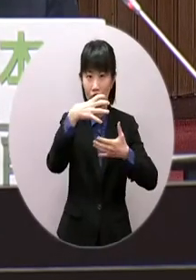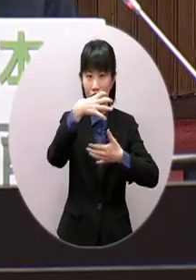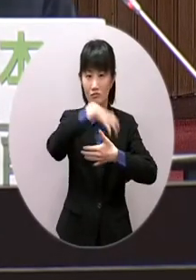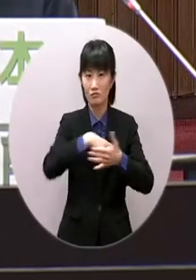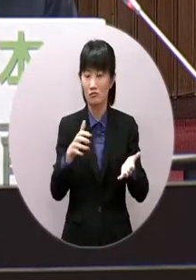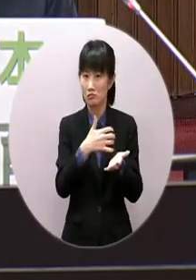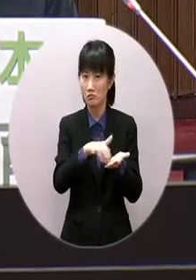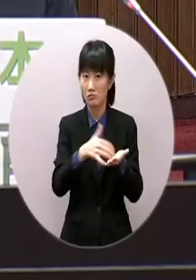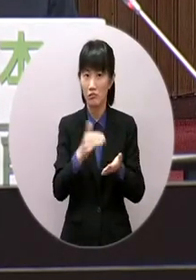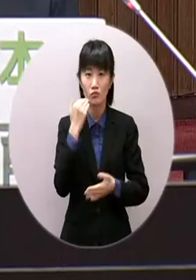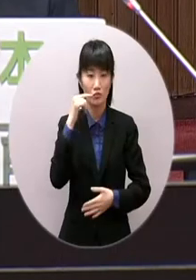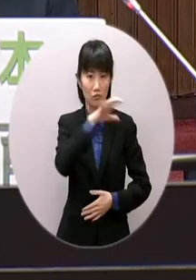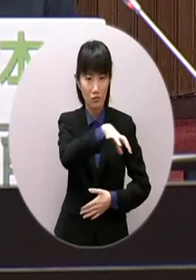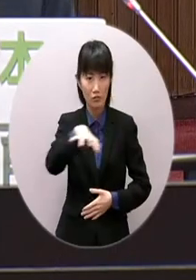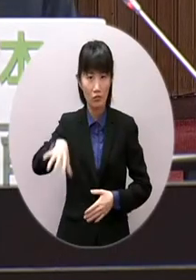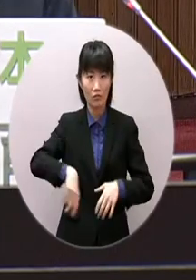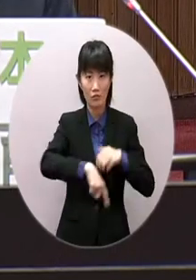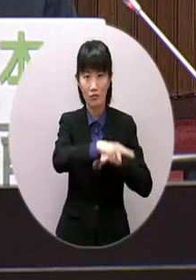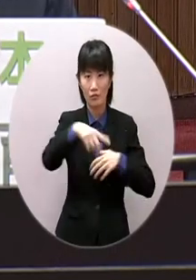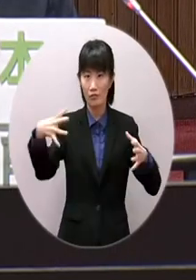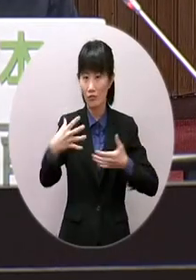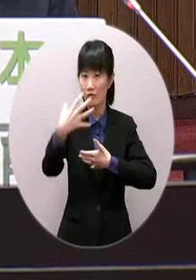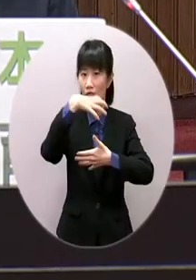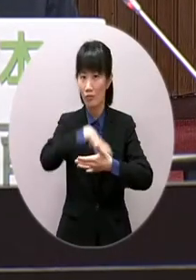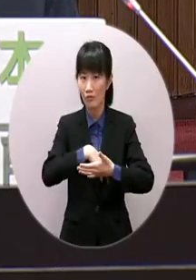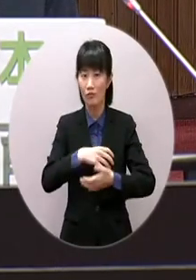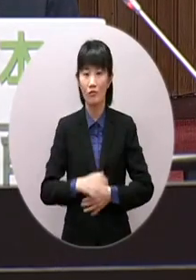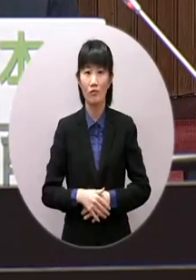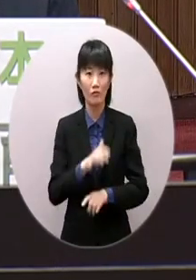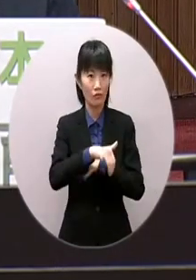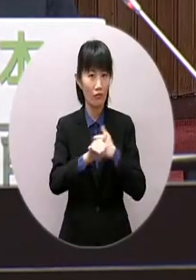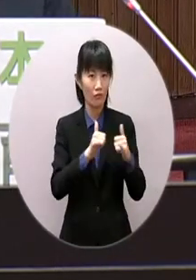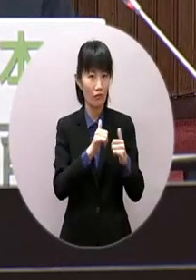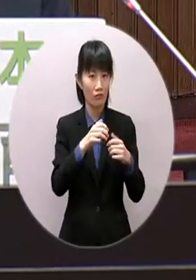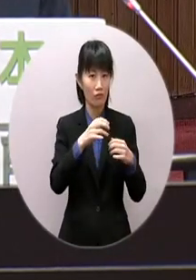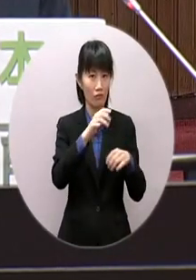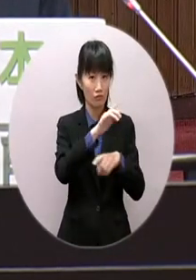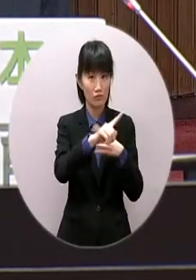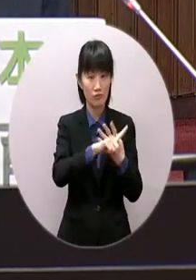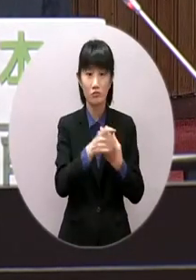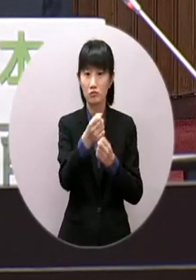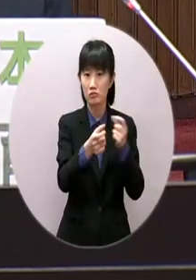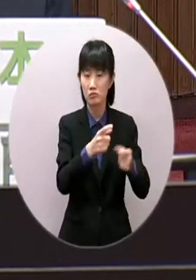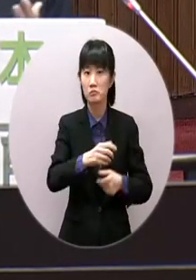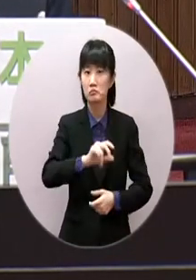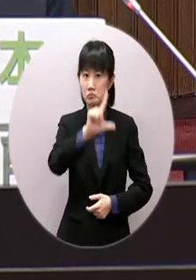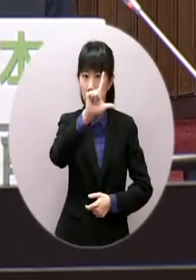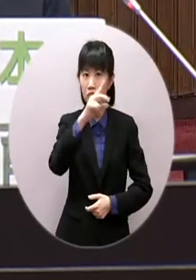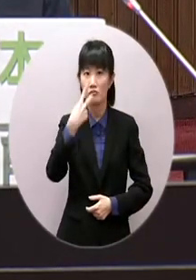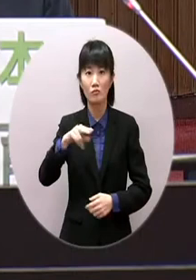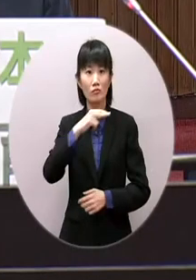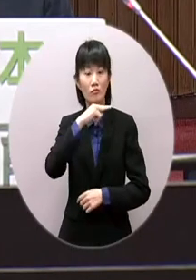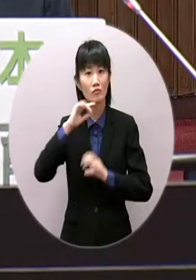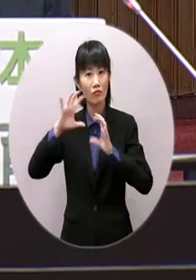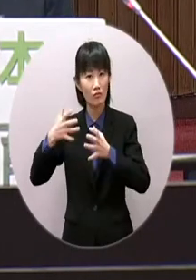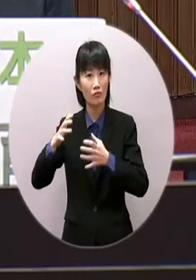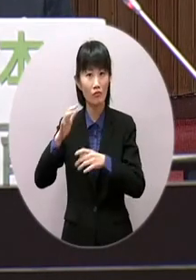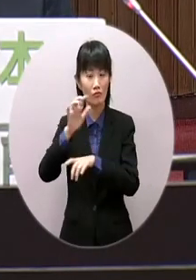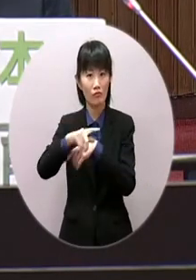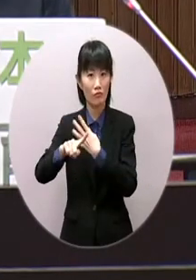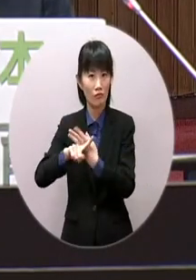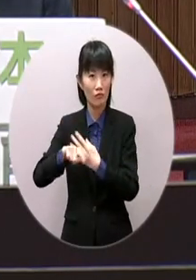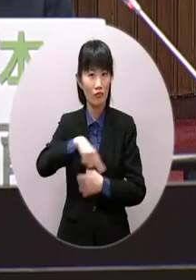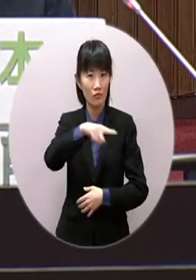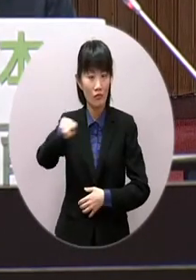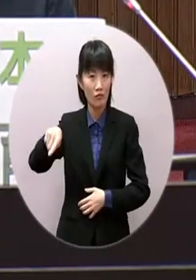些都去估算的话，它的比例相对来讲比较高。比如说英国、欧盟，他们事实上是把食品生产放在农业部门的，但是